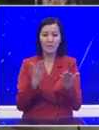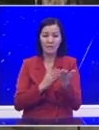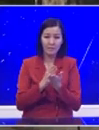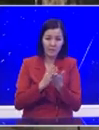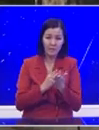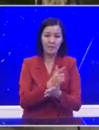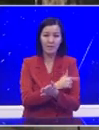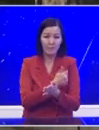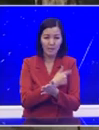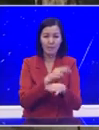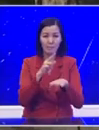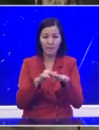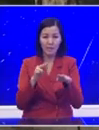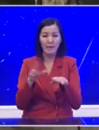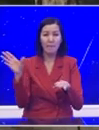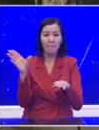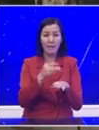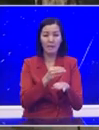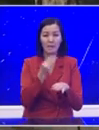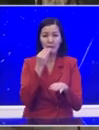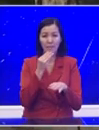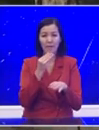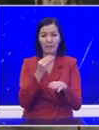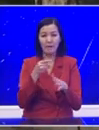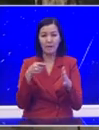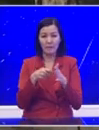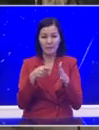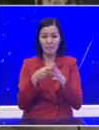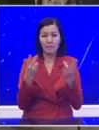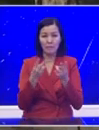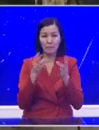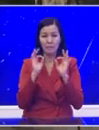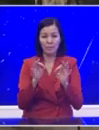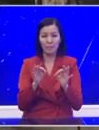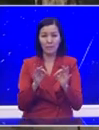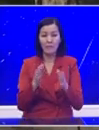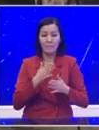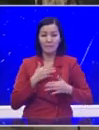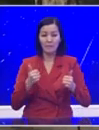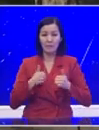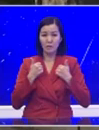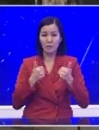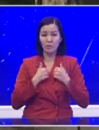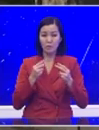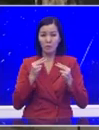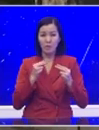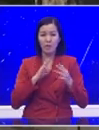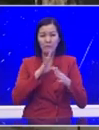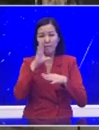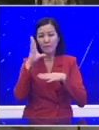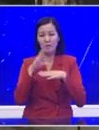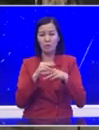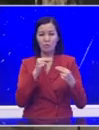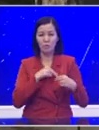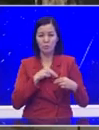тамақтандырамыз. Өйткені шынымен де ол кісілер енді біз үшін тырысып жатыр ғой, біздің денсаулығымыз үшін. Қазіргі мына бізде